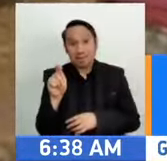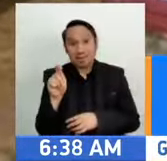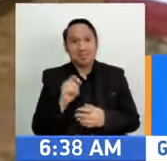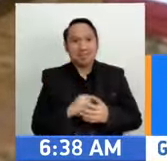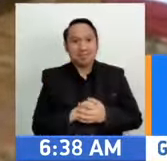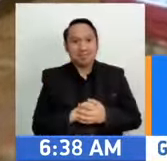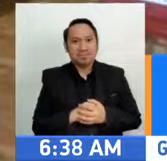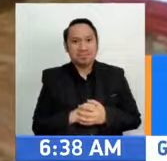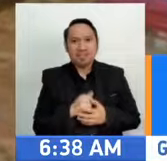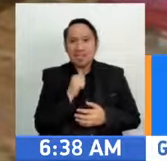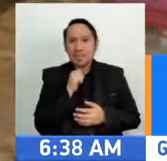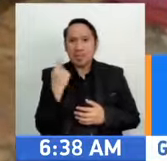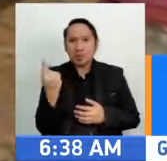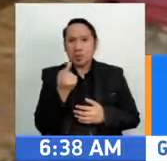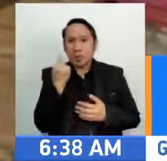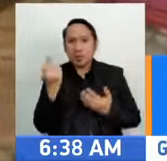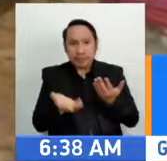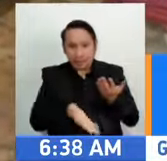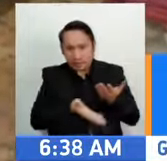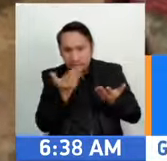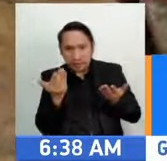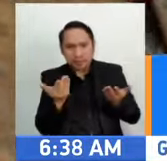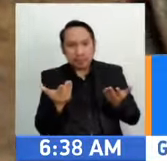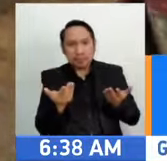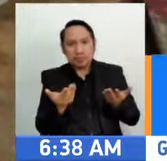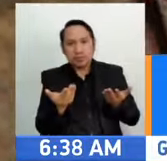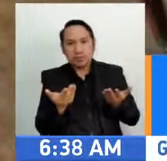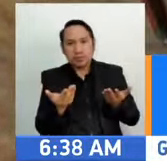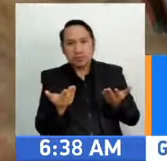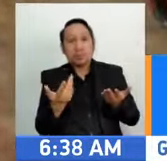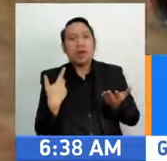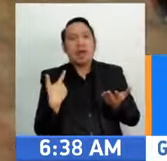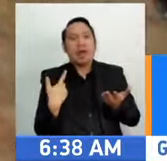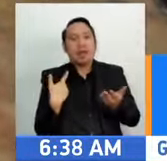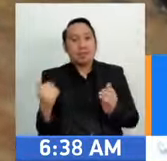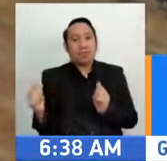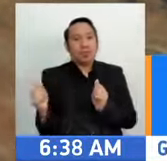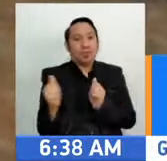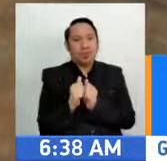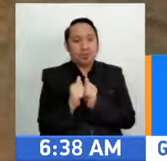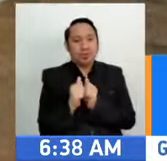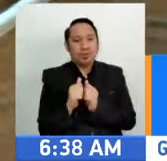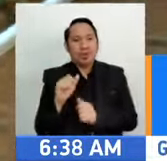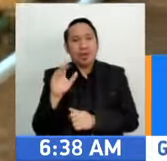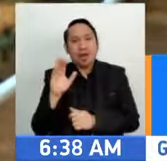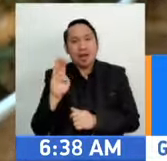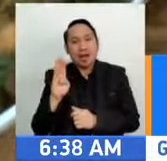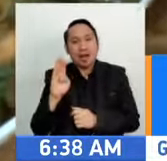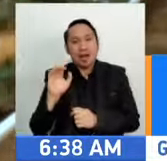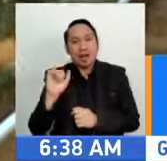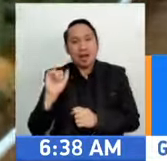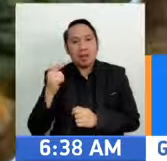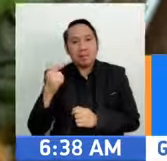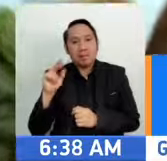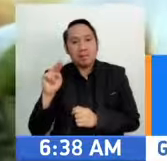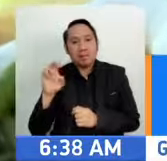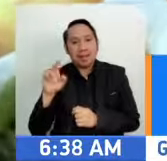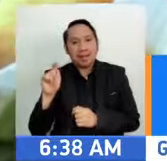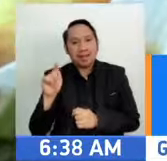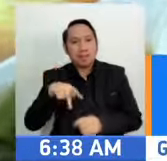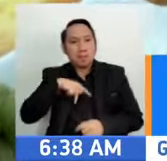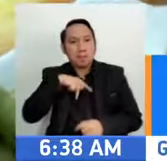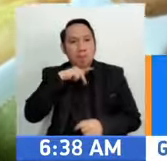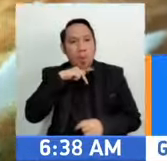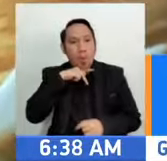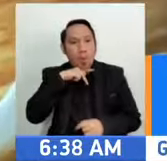yan na simple. Kasi may partner yan na bagnet. And eto, makikita natin, ito yung mga gulay na typical